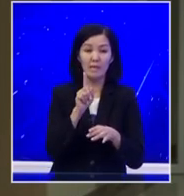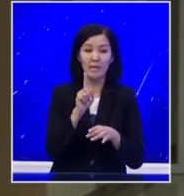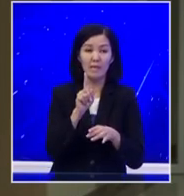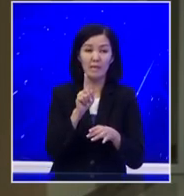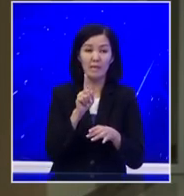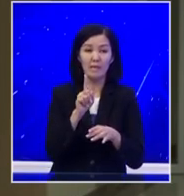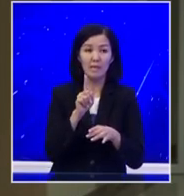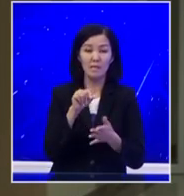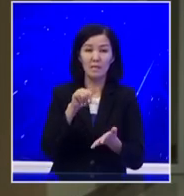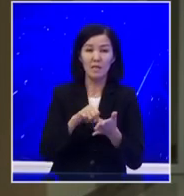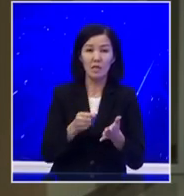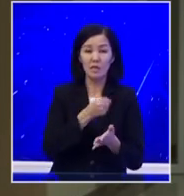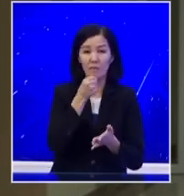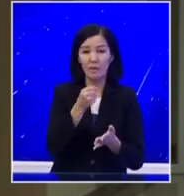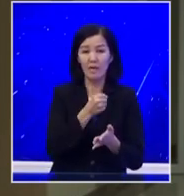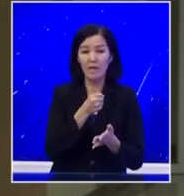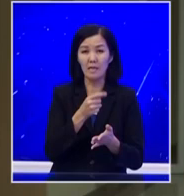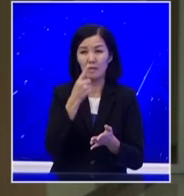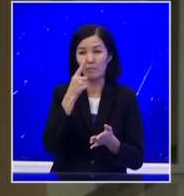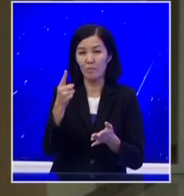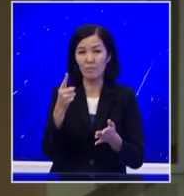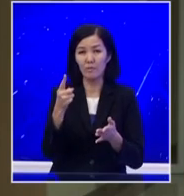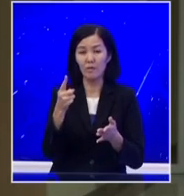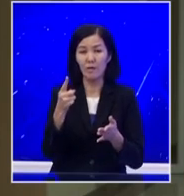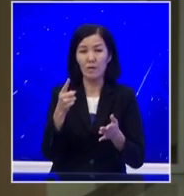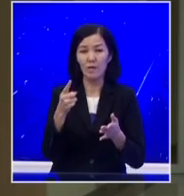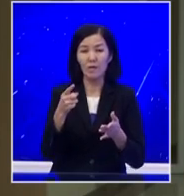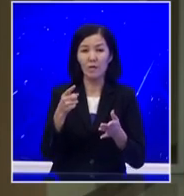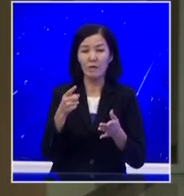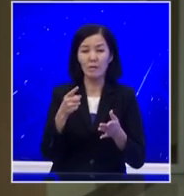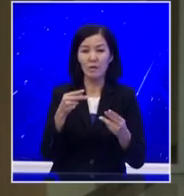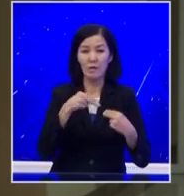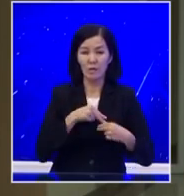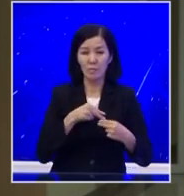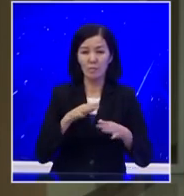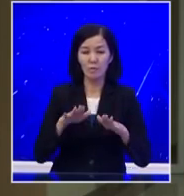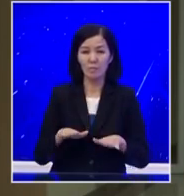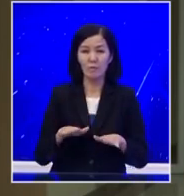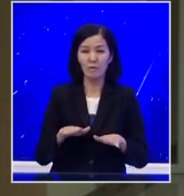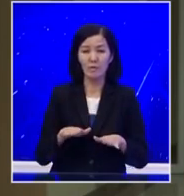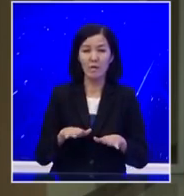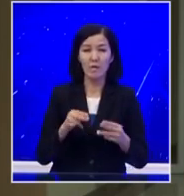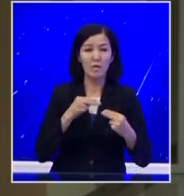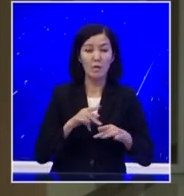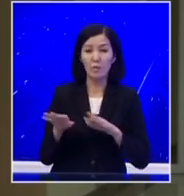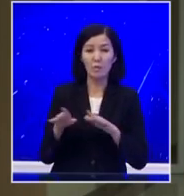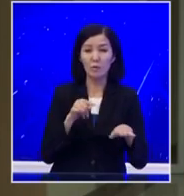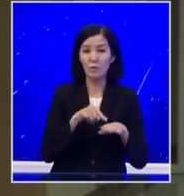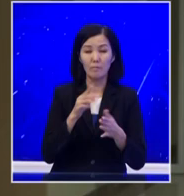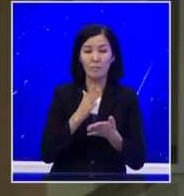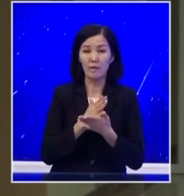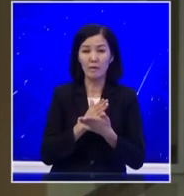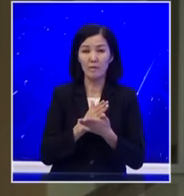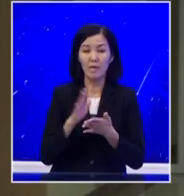представители старшего поколения находились в группе риска но на рабочий процесс это никак не влияло все газеты